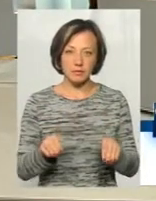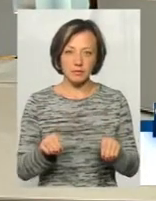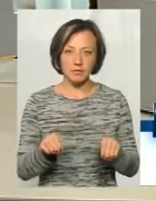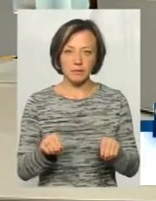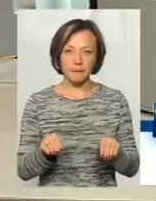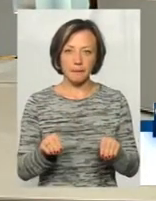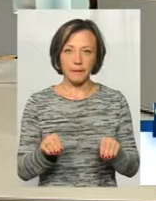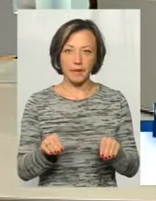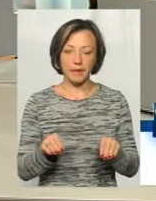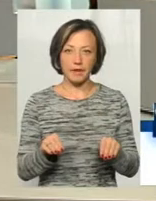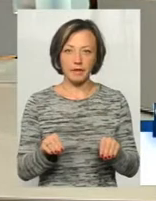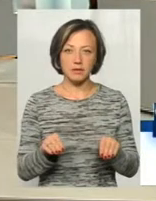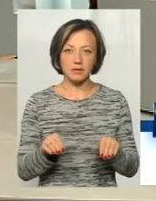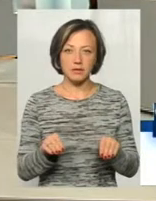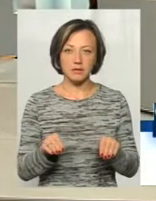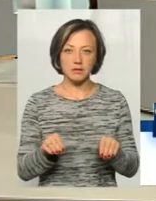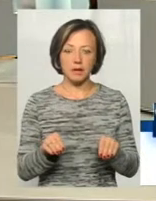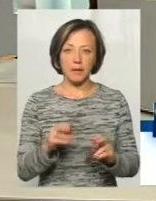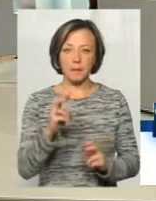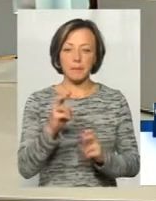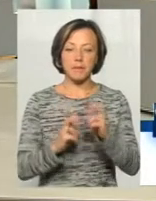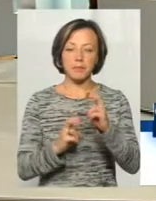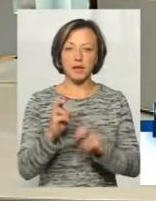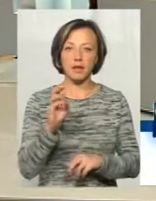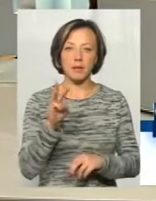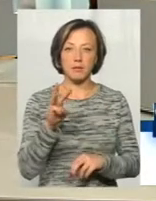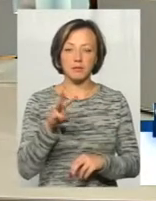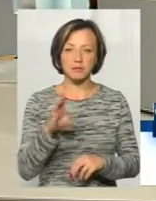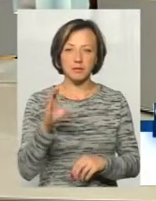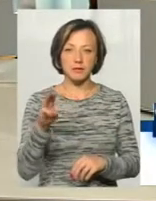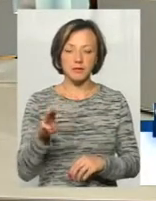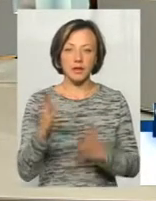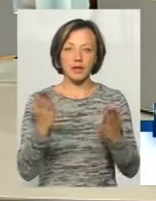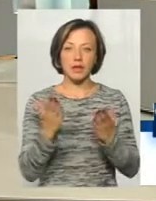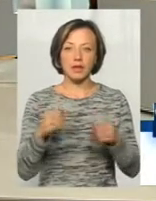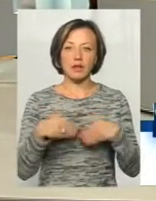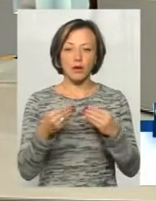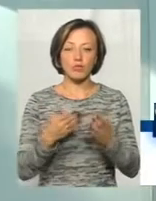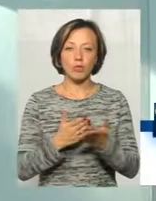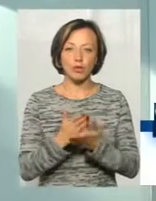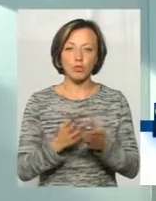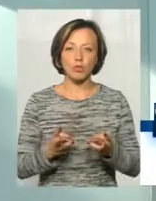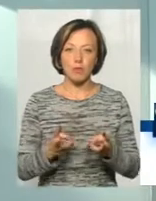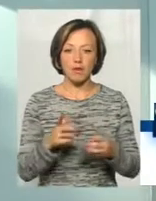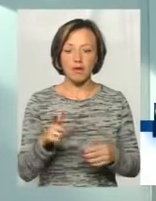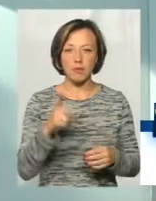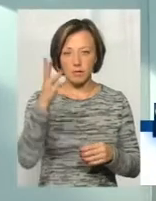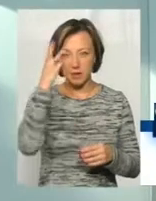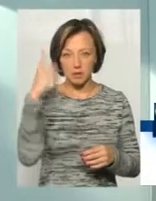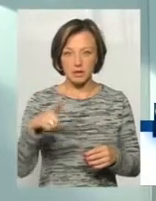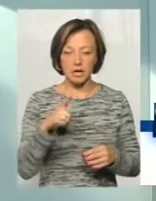так, підприємств, які надають послугу з опалення, а це газ,